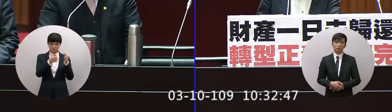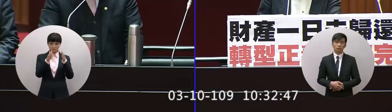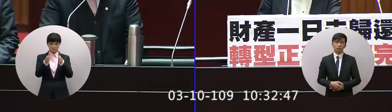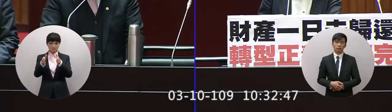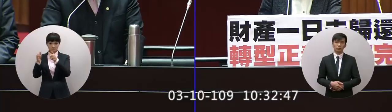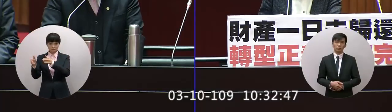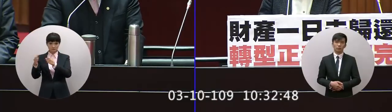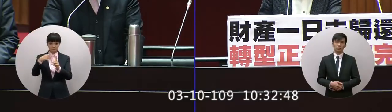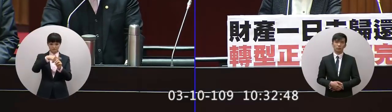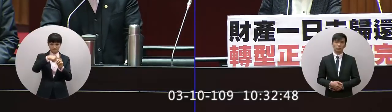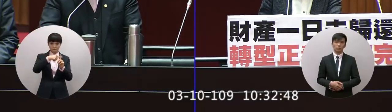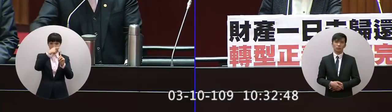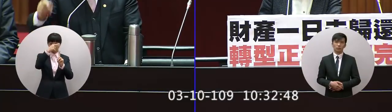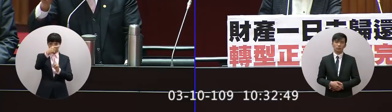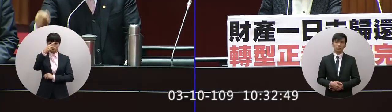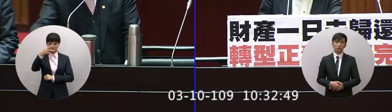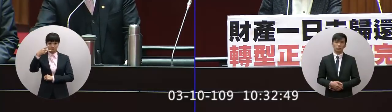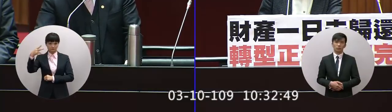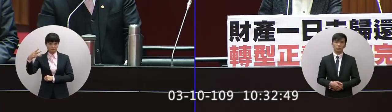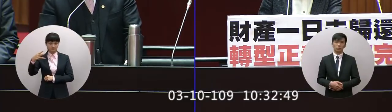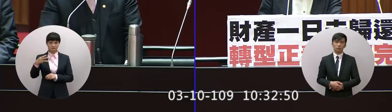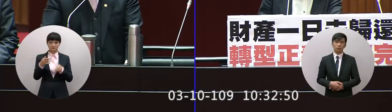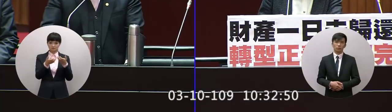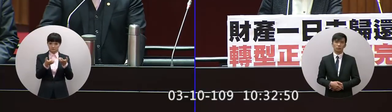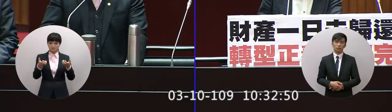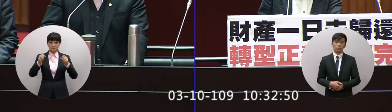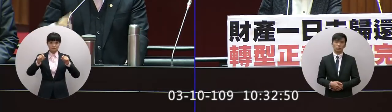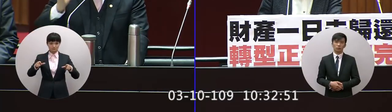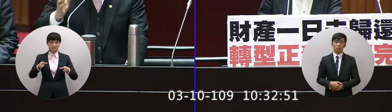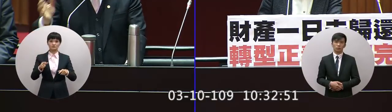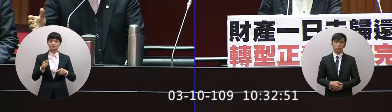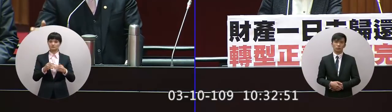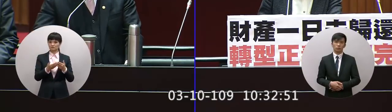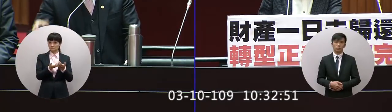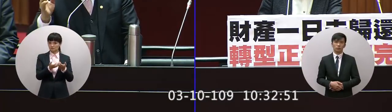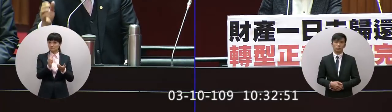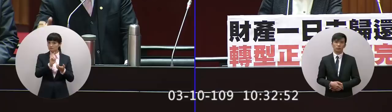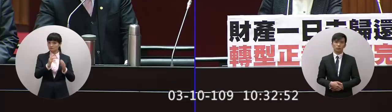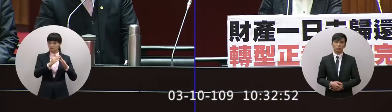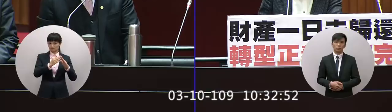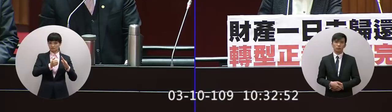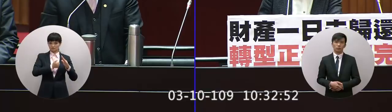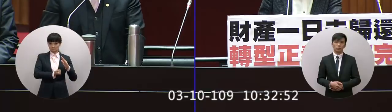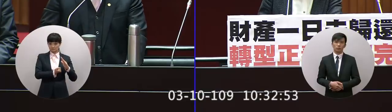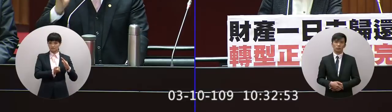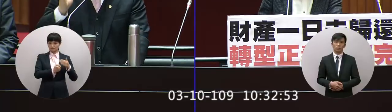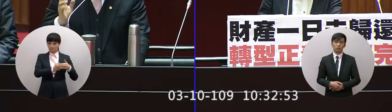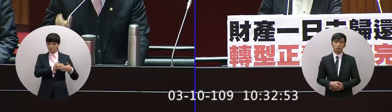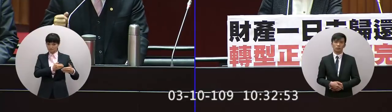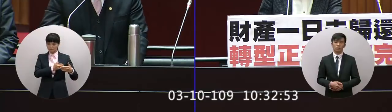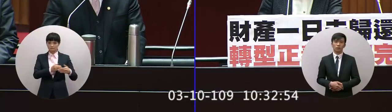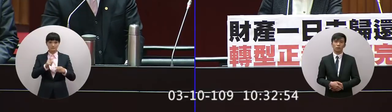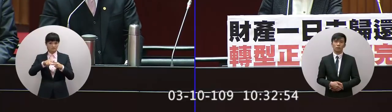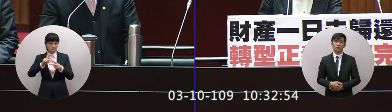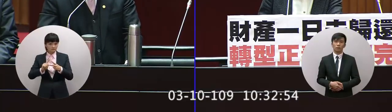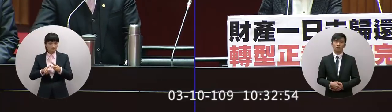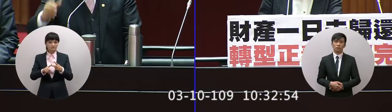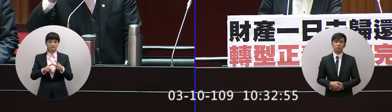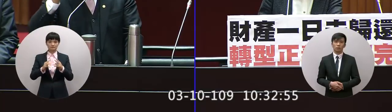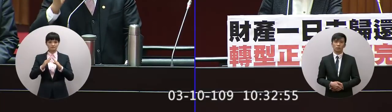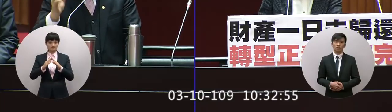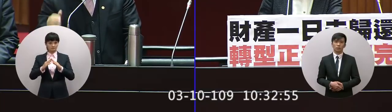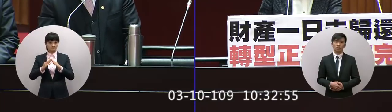不同的等级，我们有居家防疫，或者是接触的人有居家隔离，或者有自主管